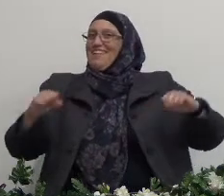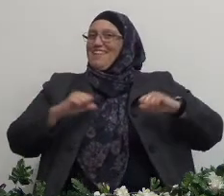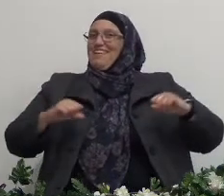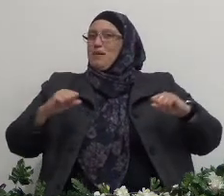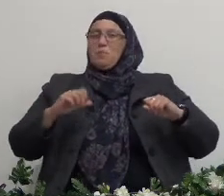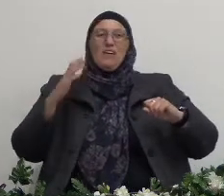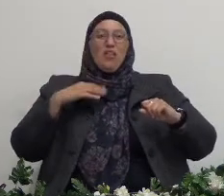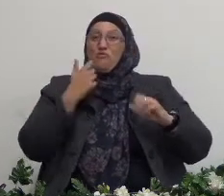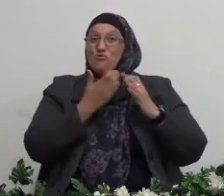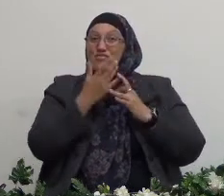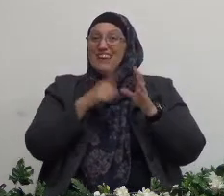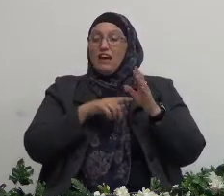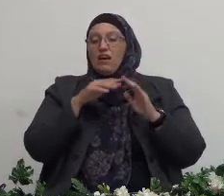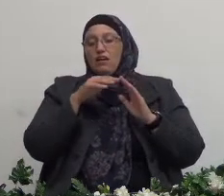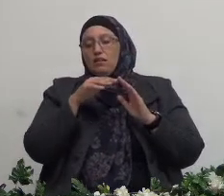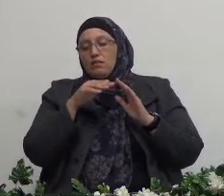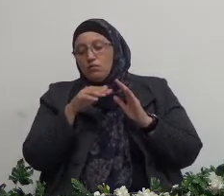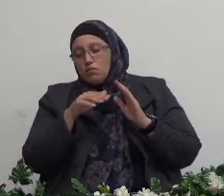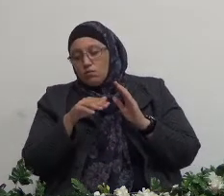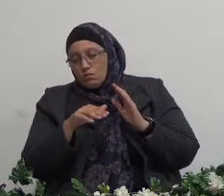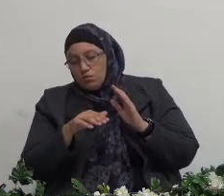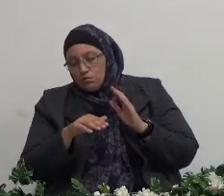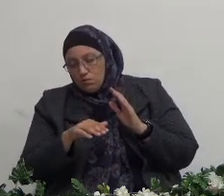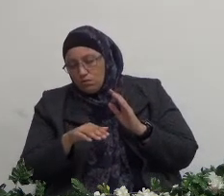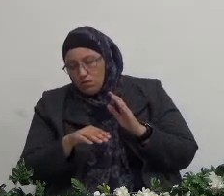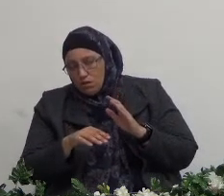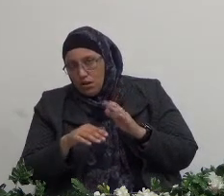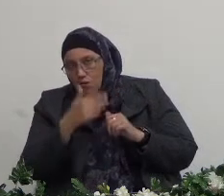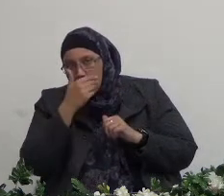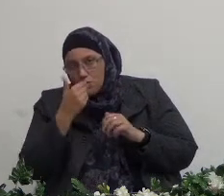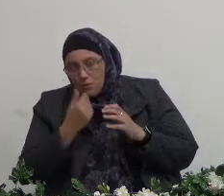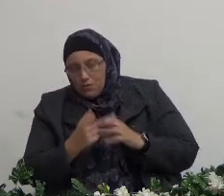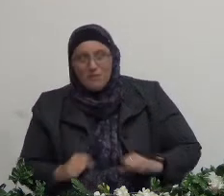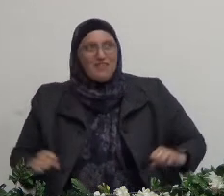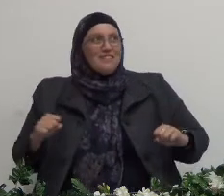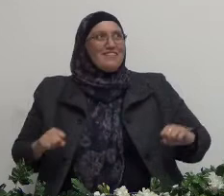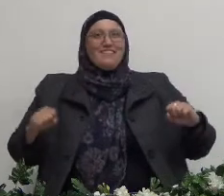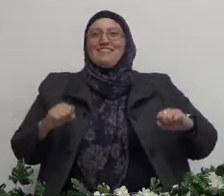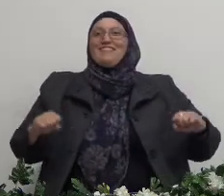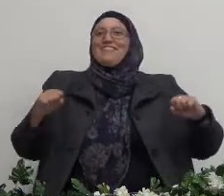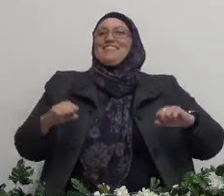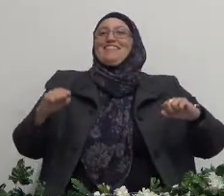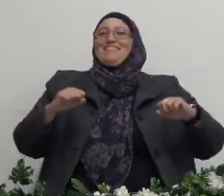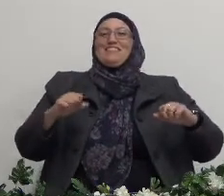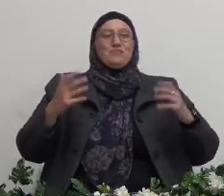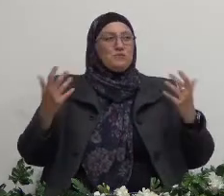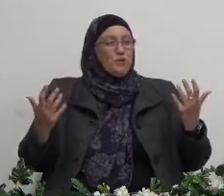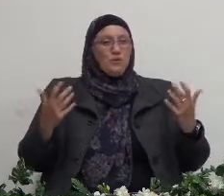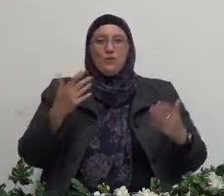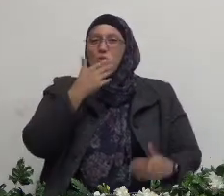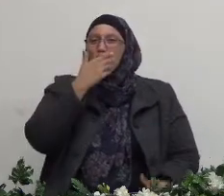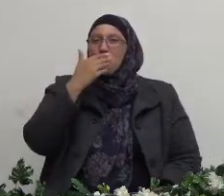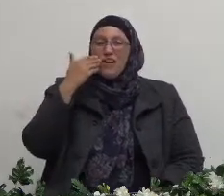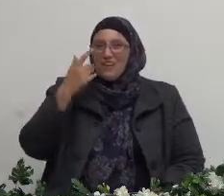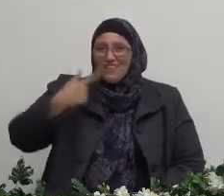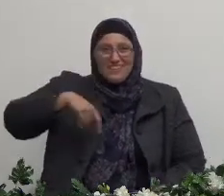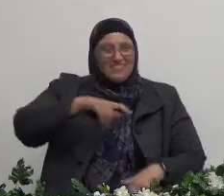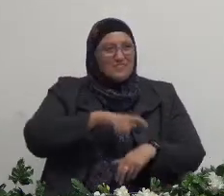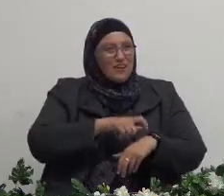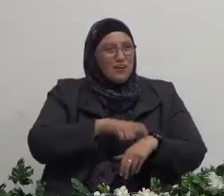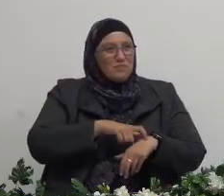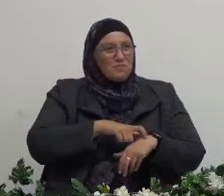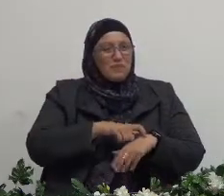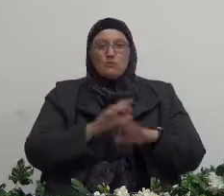the environment, if you look around you, prevents you from doing things. طبعا, we're talking in a general